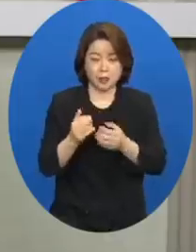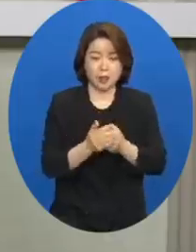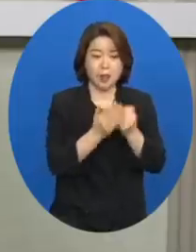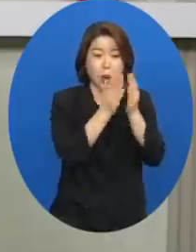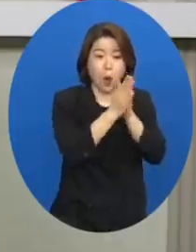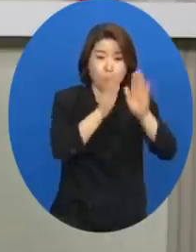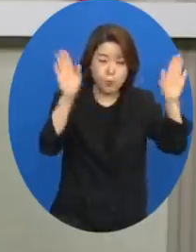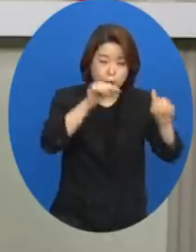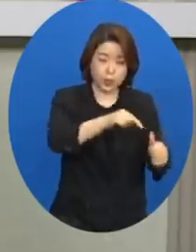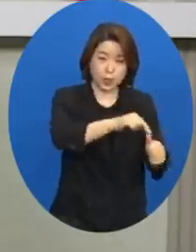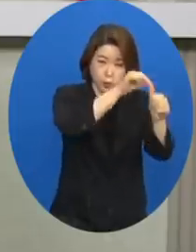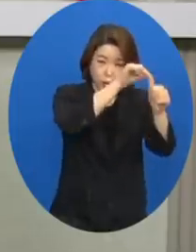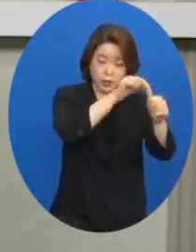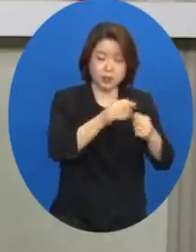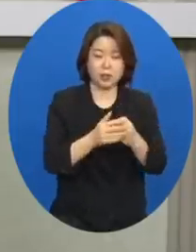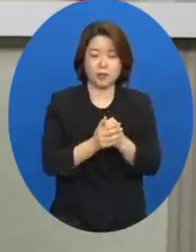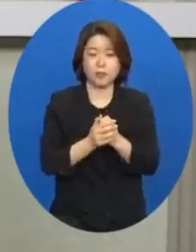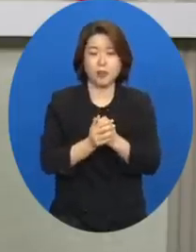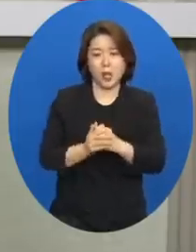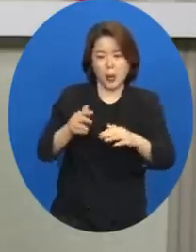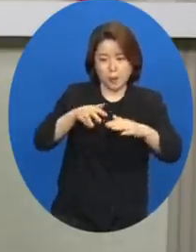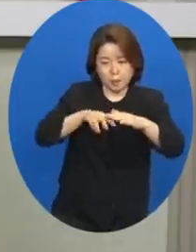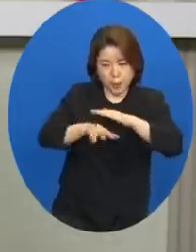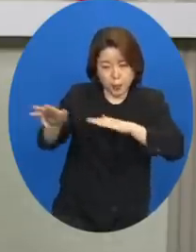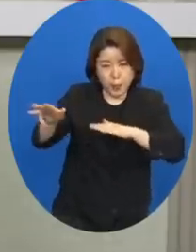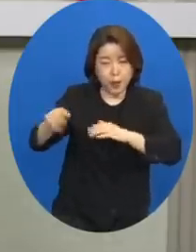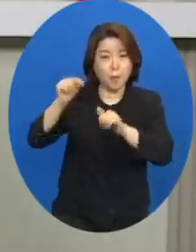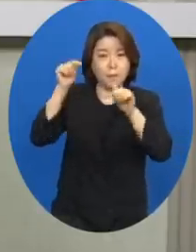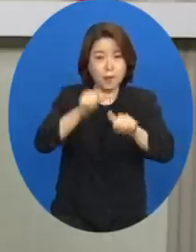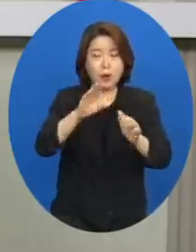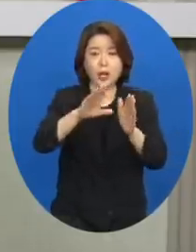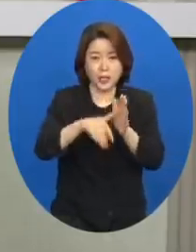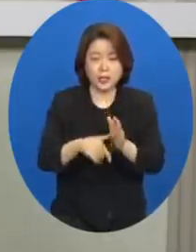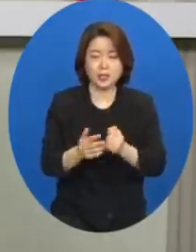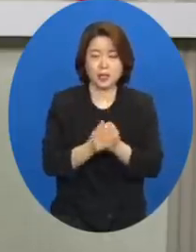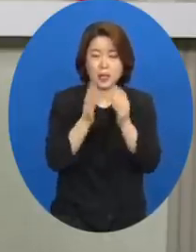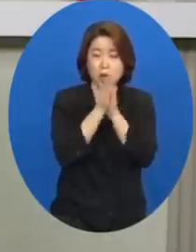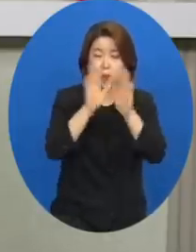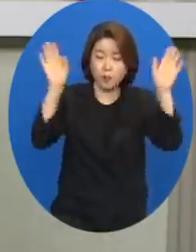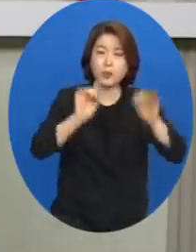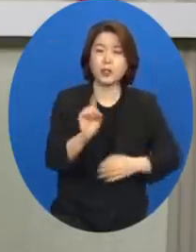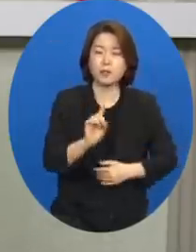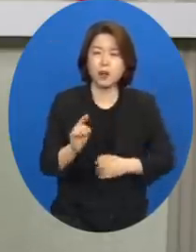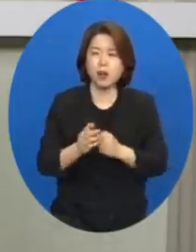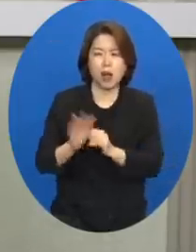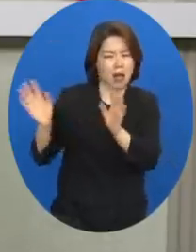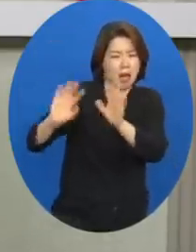출애굽을 명령 하셨을 때 모세는 한사코 거부했습니다